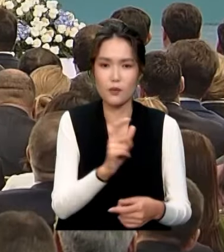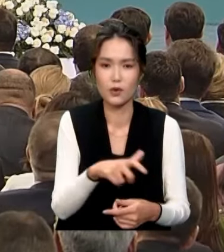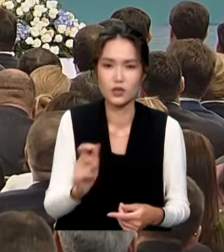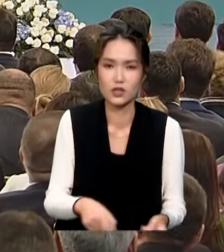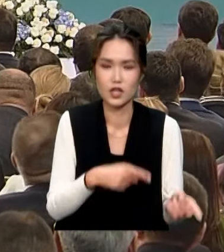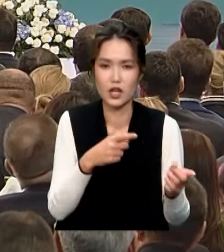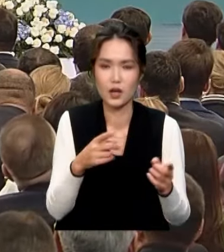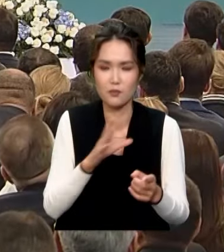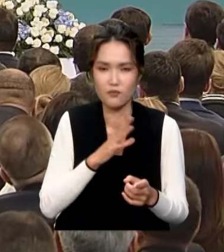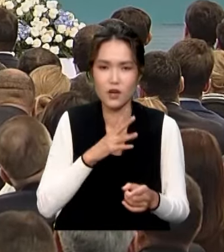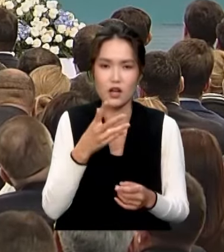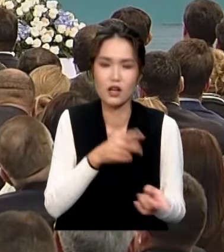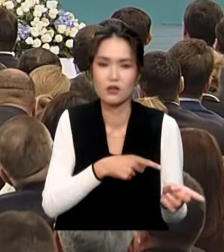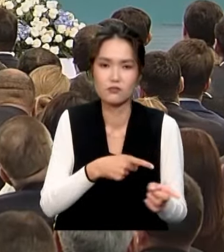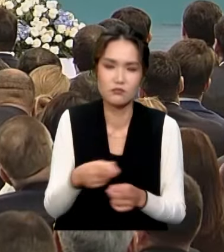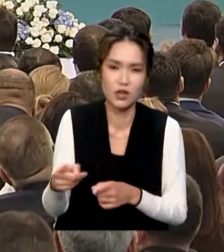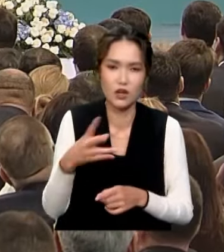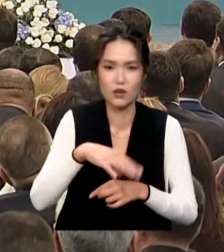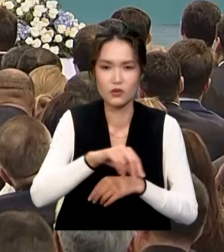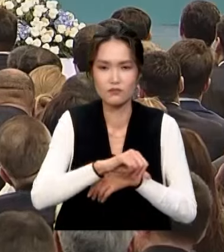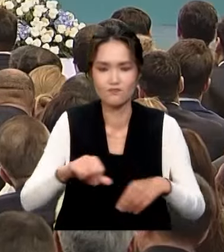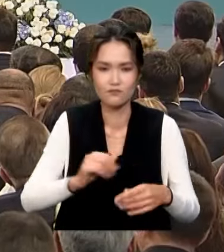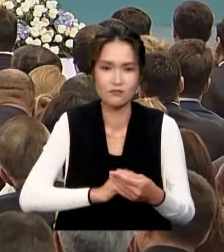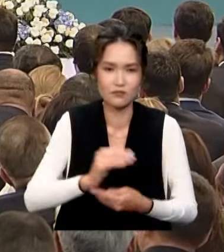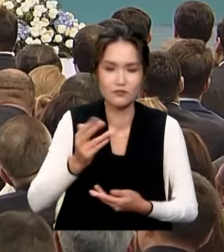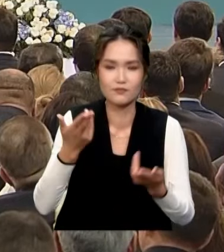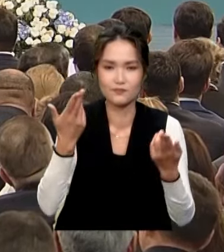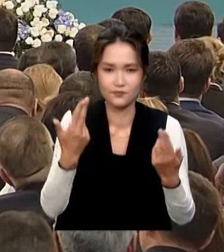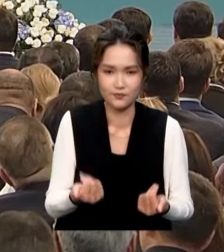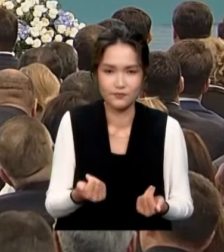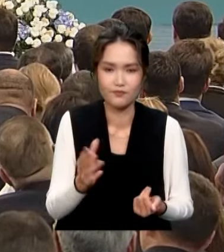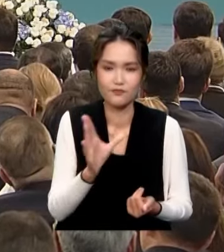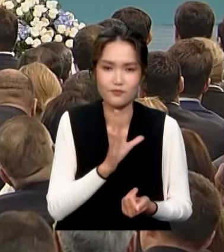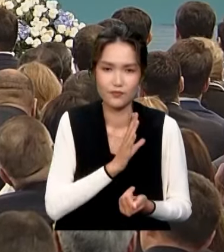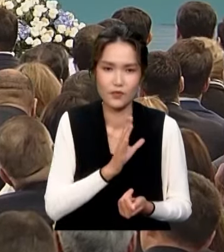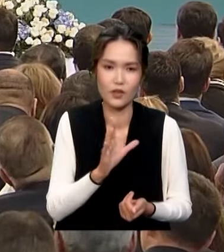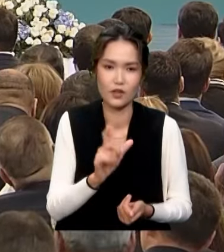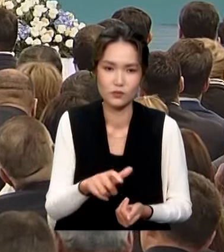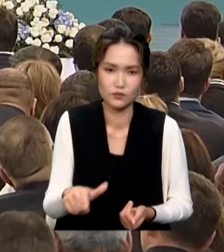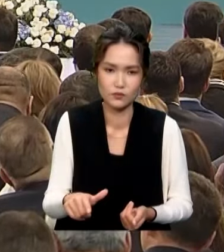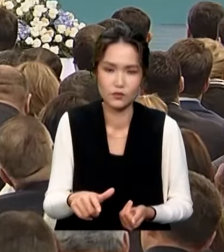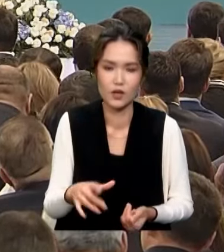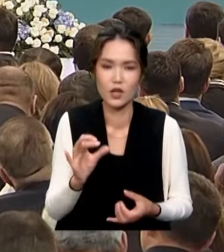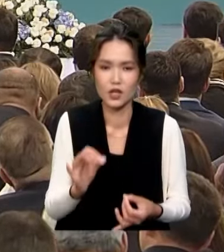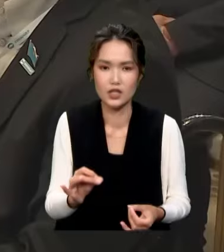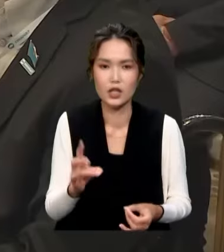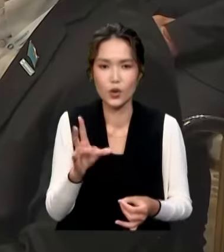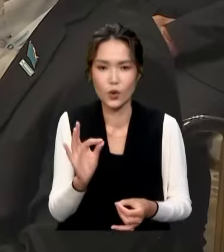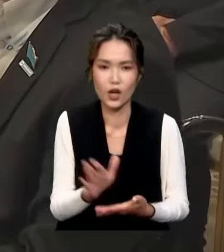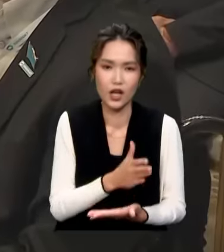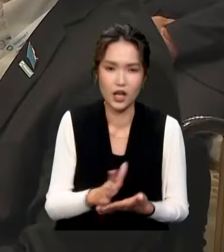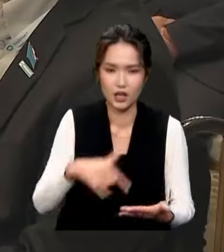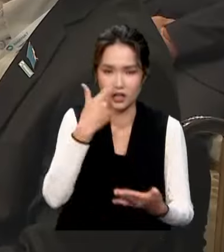жөні осы екен деп тым артық кететін әсіре белсенділер де бар. Өзін блогер